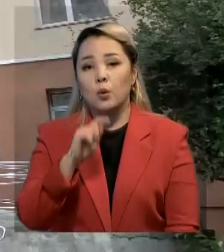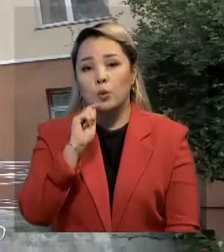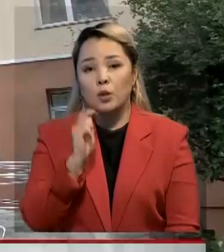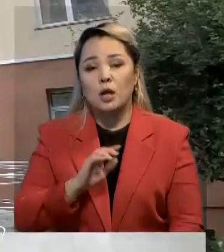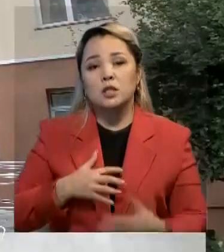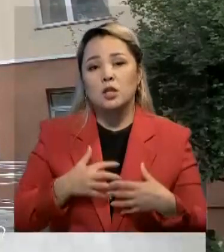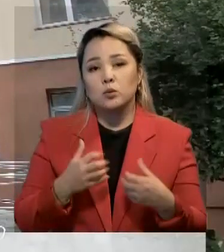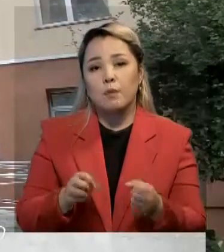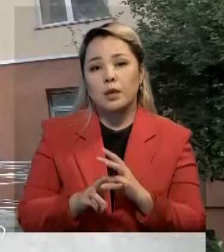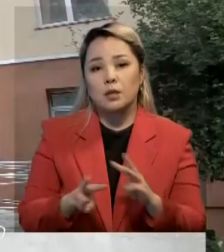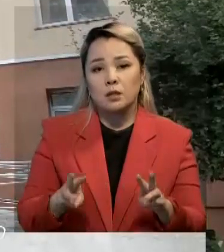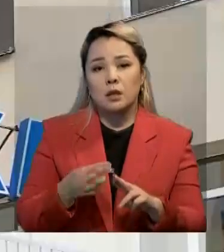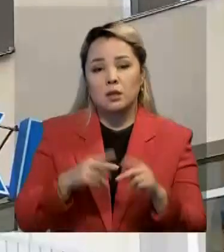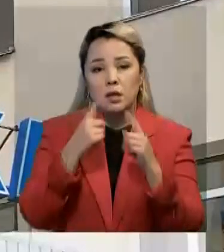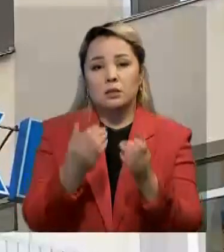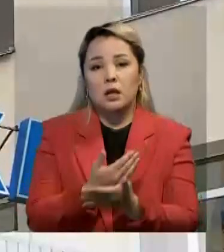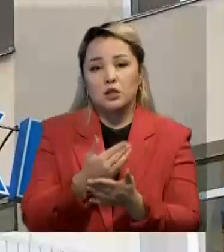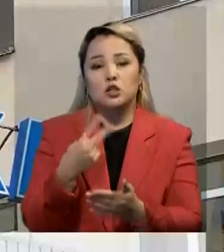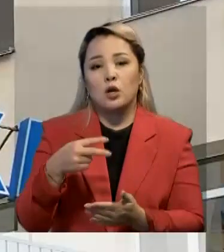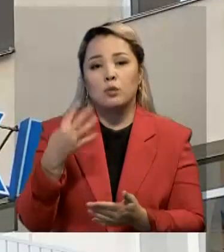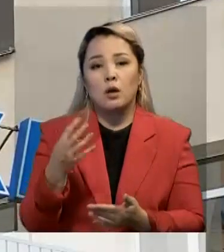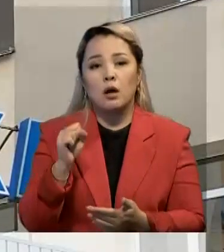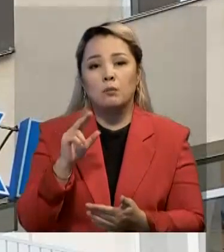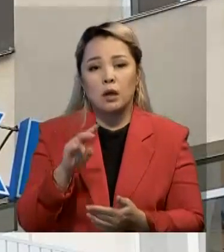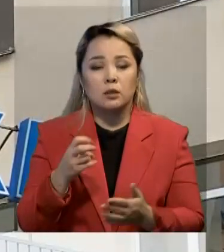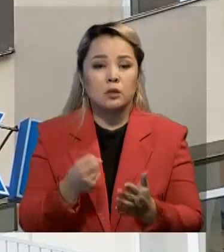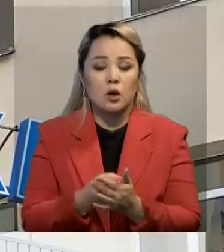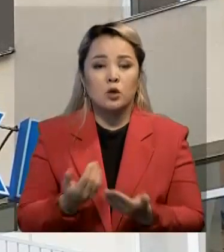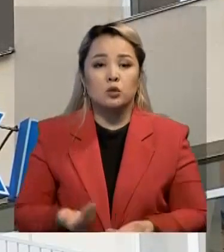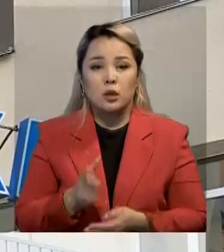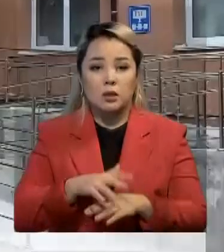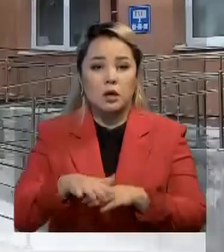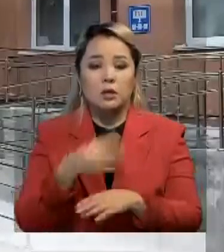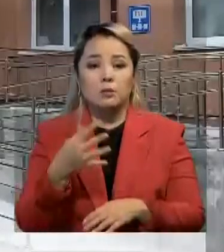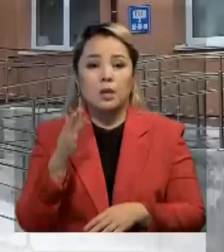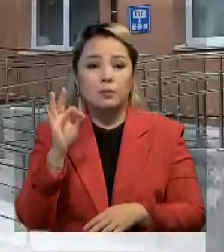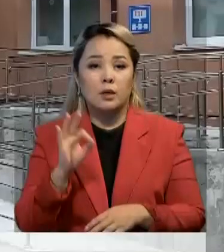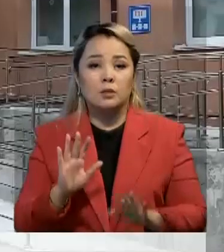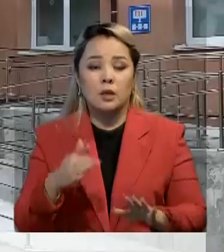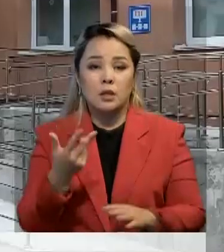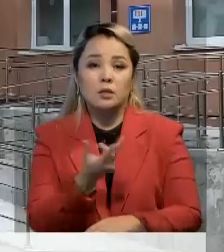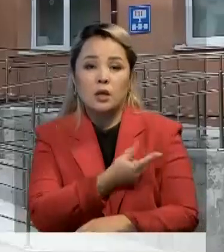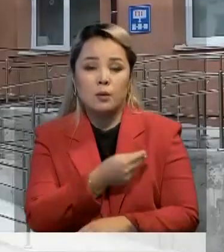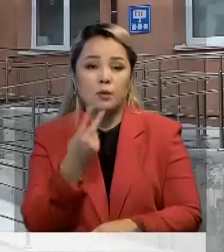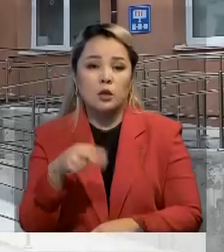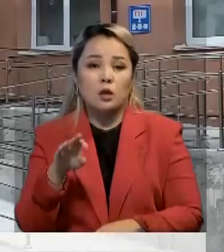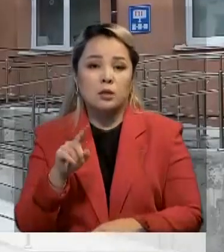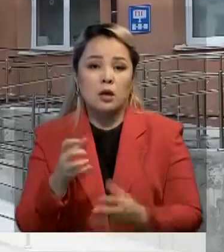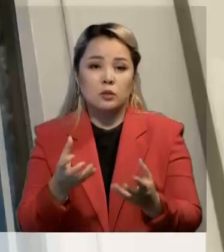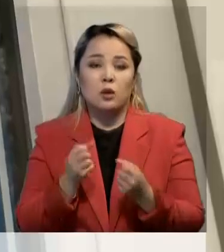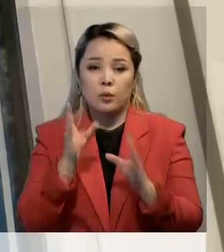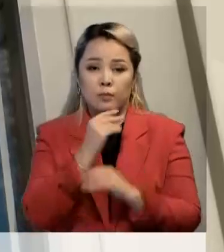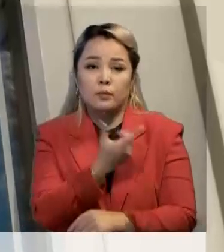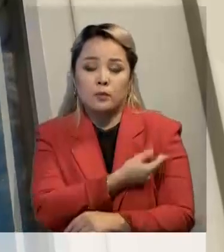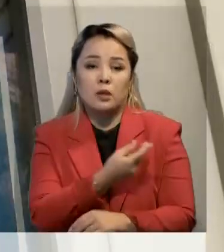Украинаның денсаулық сақтау министрлігінің мәліметінше 24 ақпанға дейін тұрғындардың 45% ғана екпенің екі дозасын алып